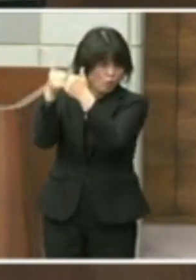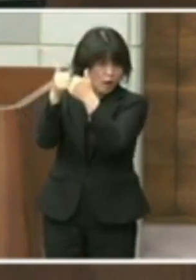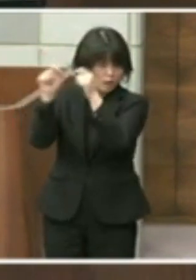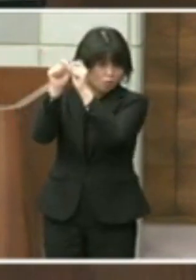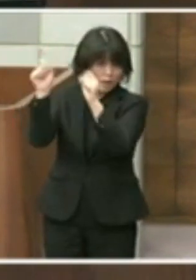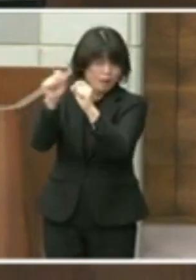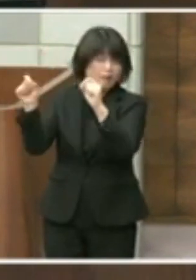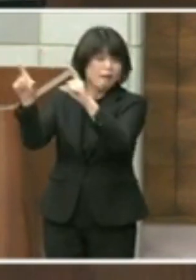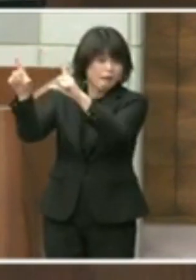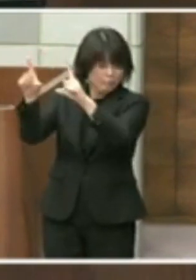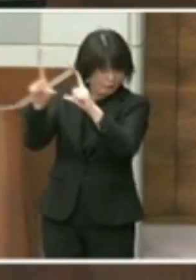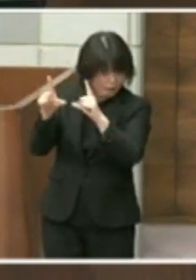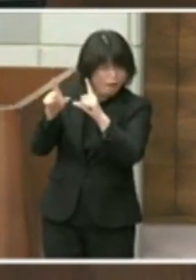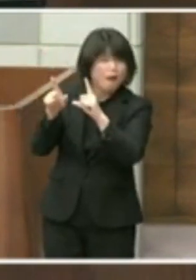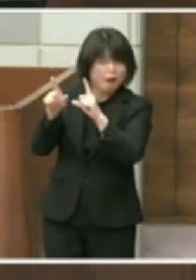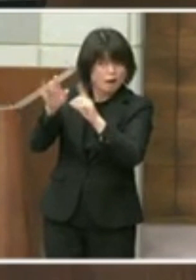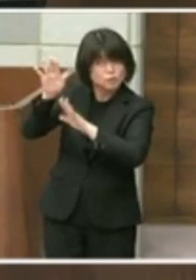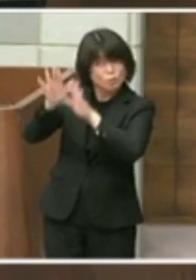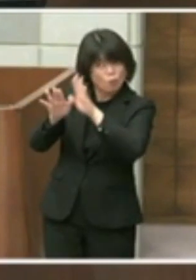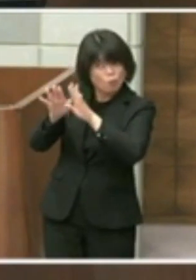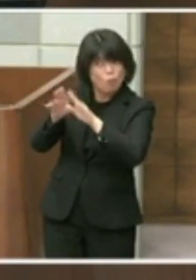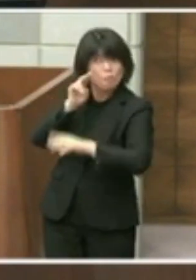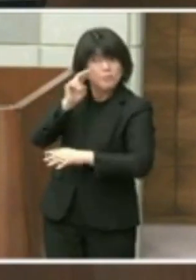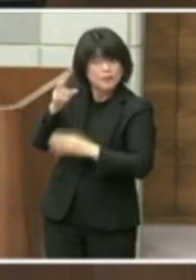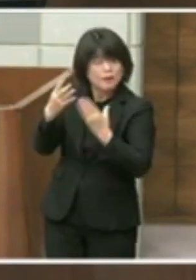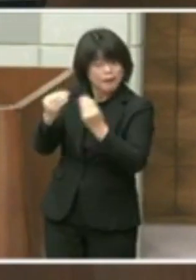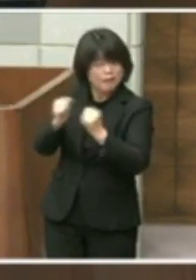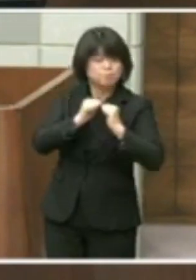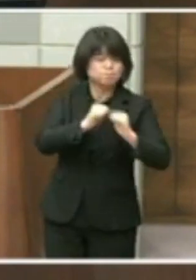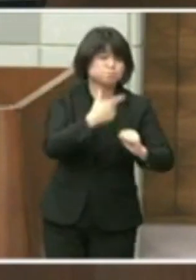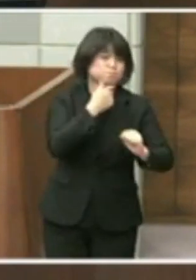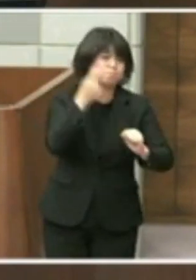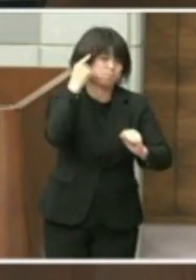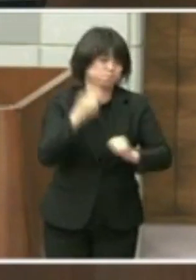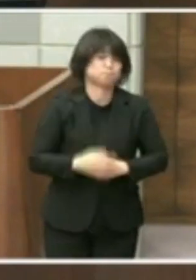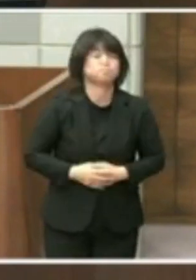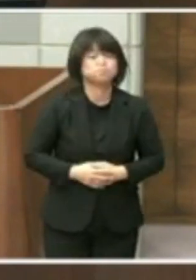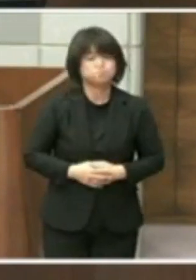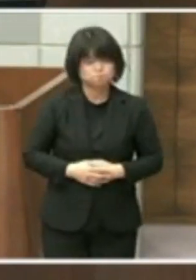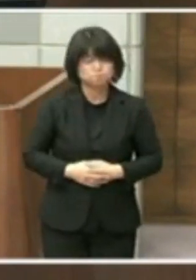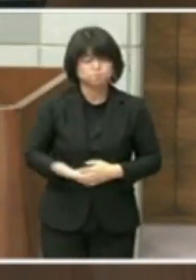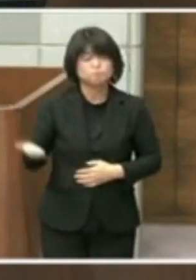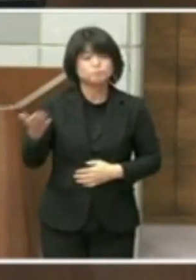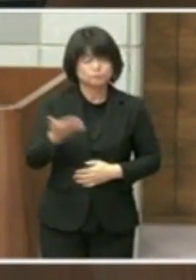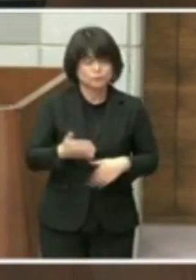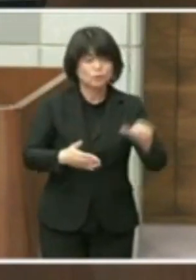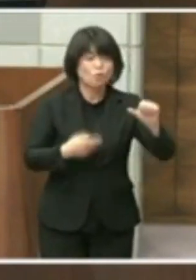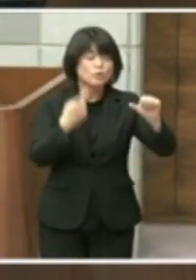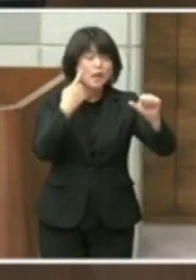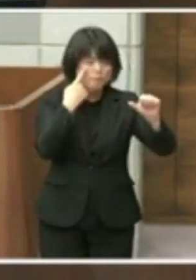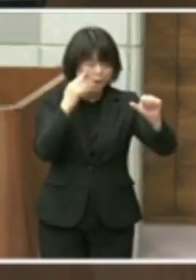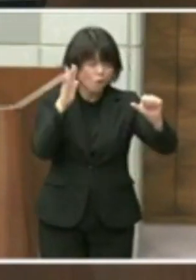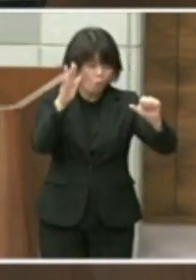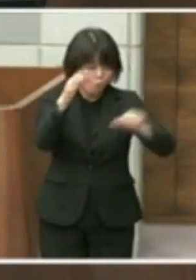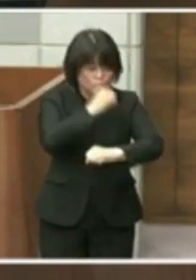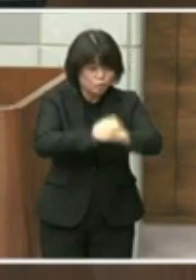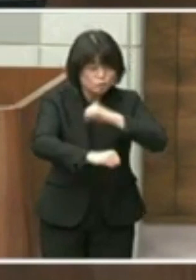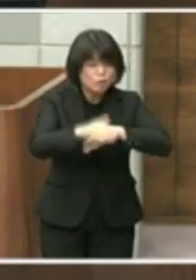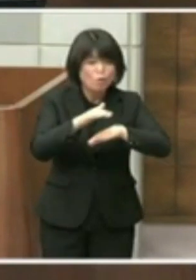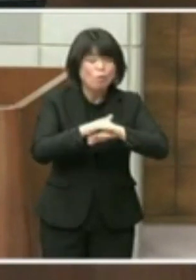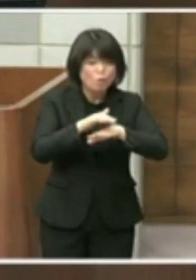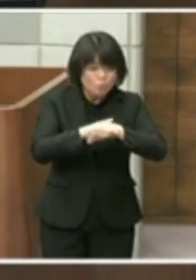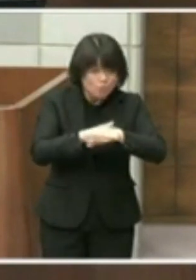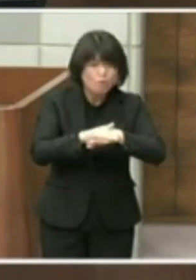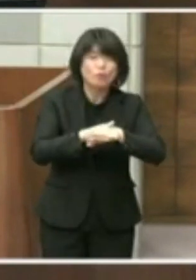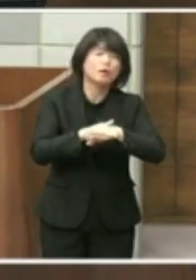まえた今後の国の動向を注視してまいります。次に5点目の今後の取り組みについてでございます